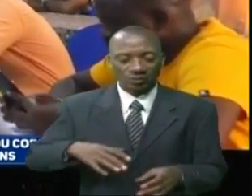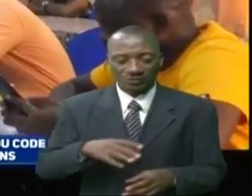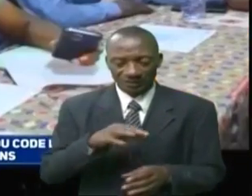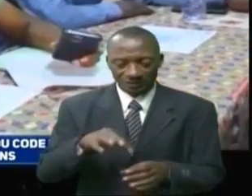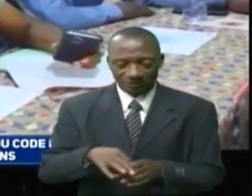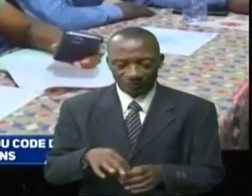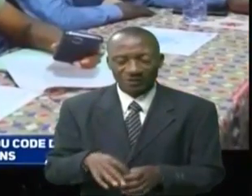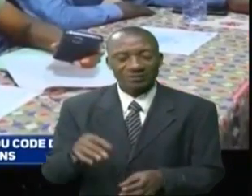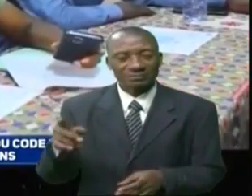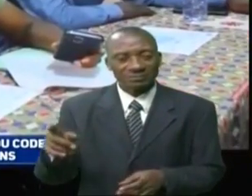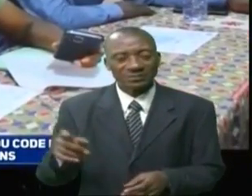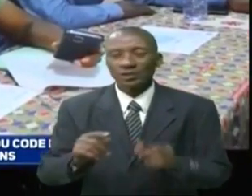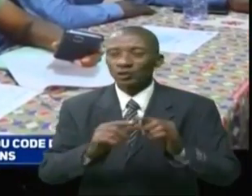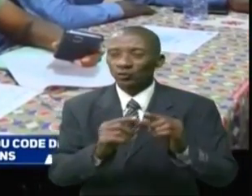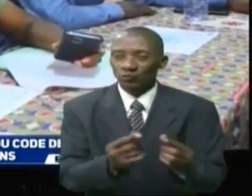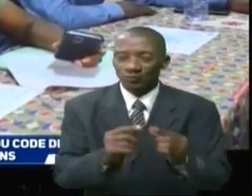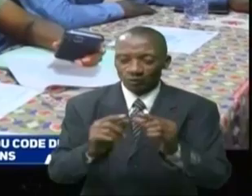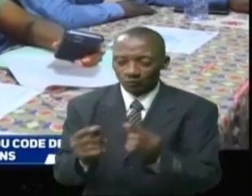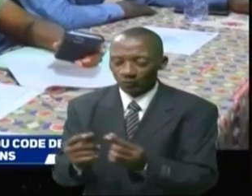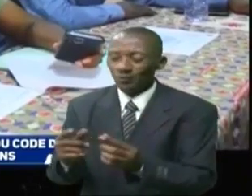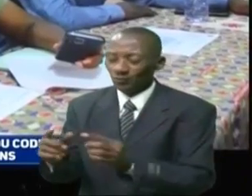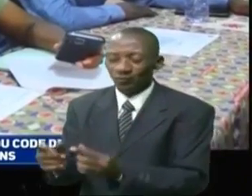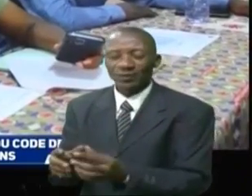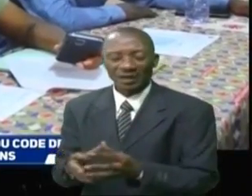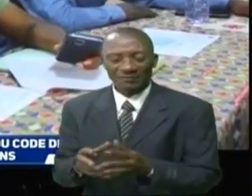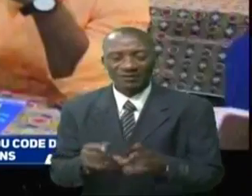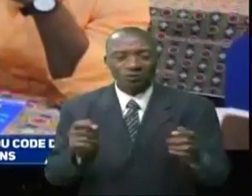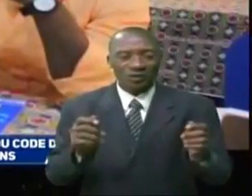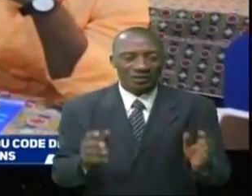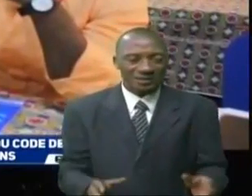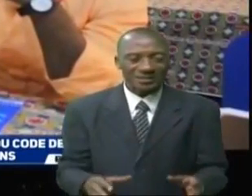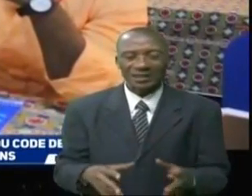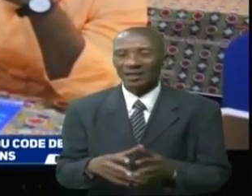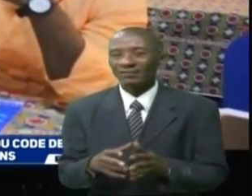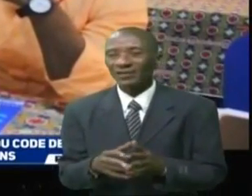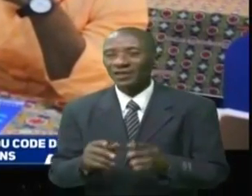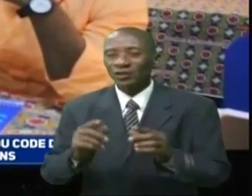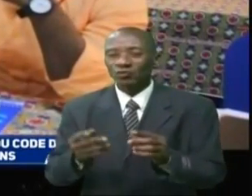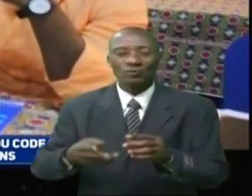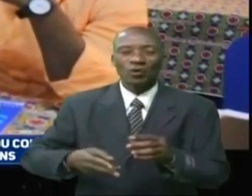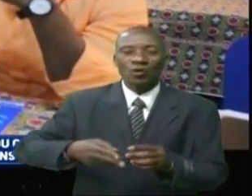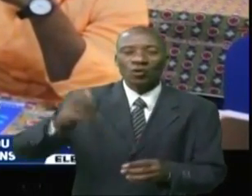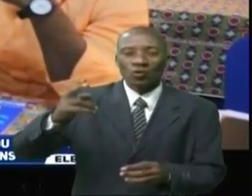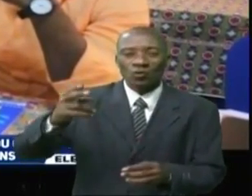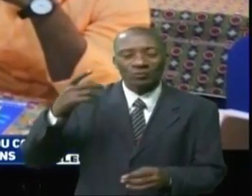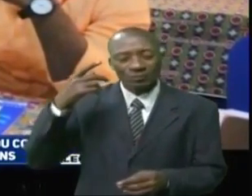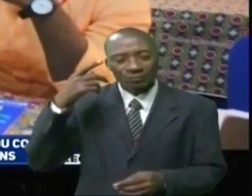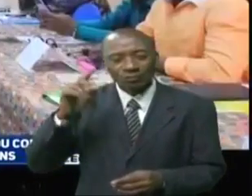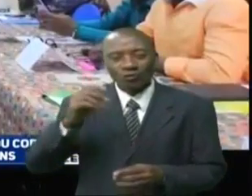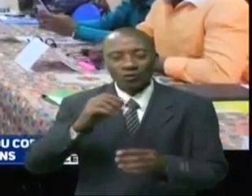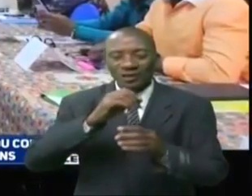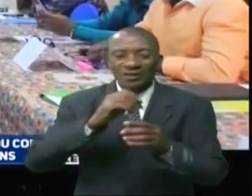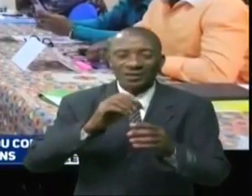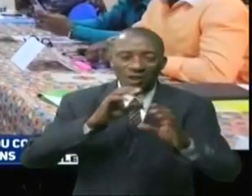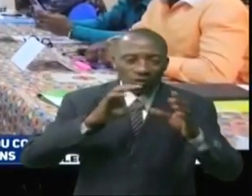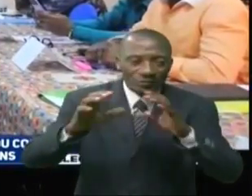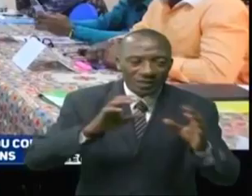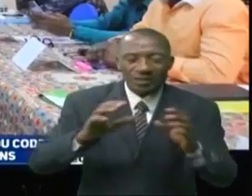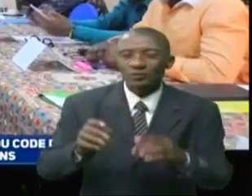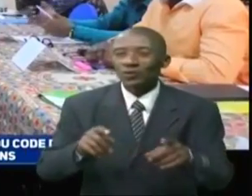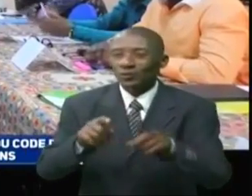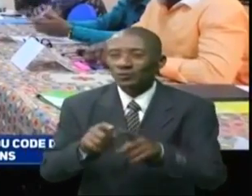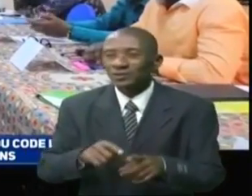Conseil supérieur de l'audiovisuel et de la communication, des membres des agents du ministère de la communication et du numérique ont pris